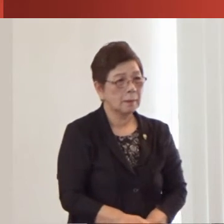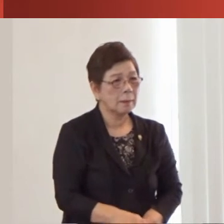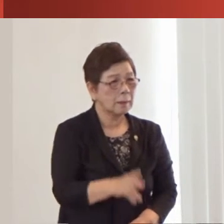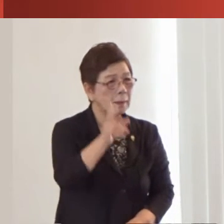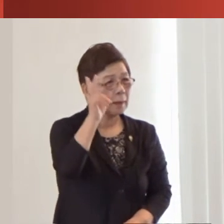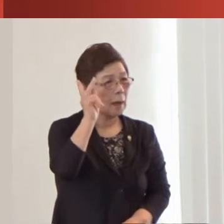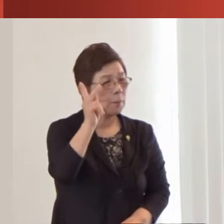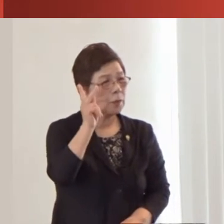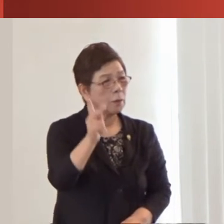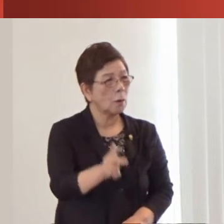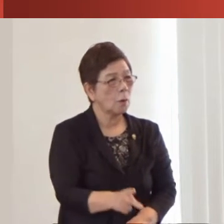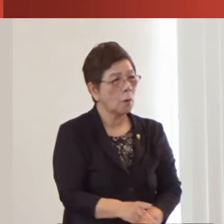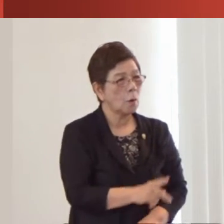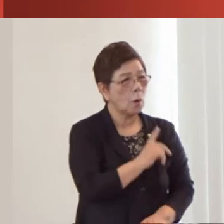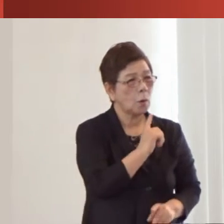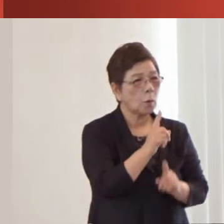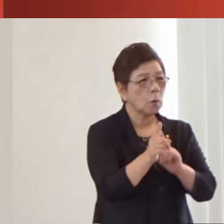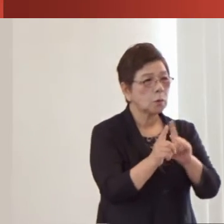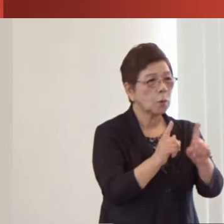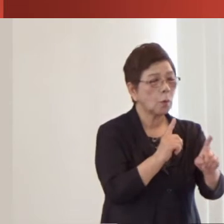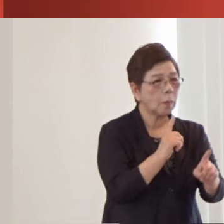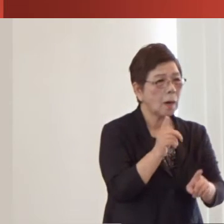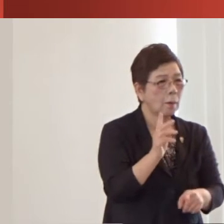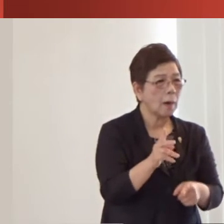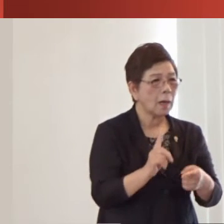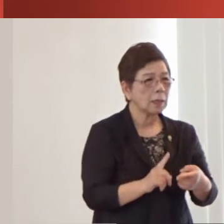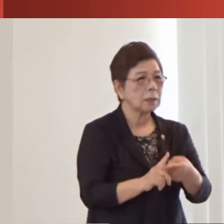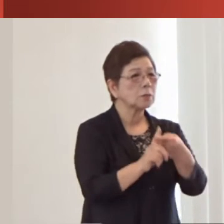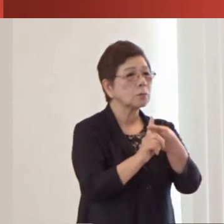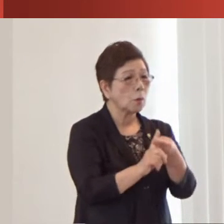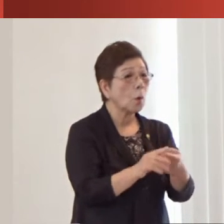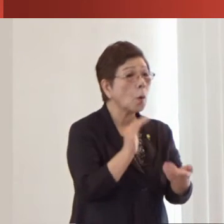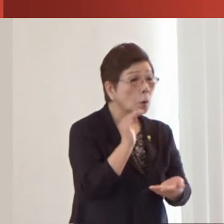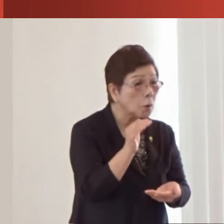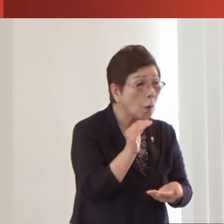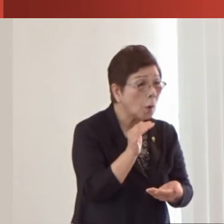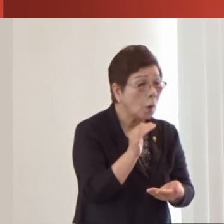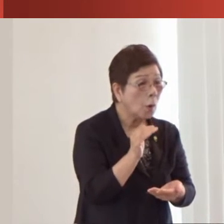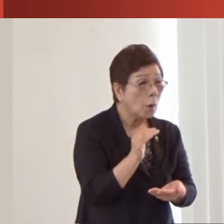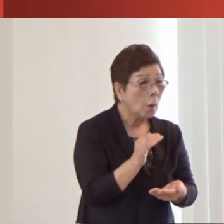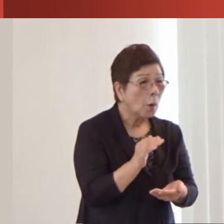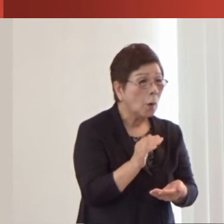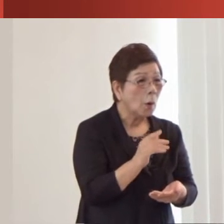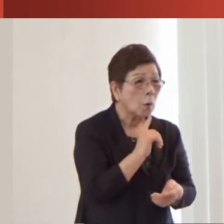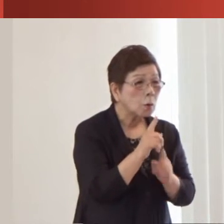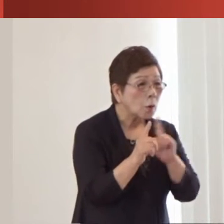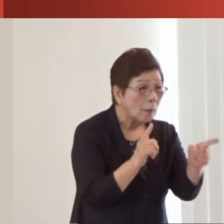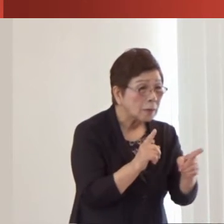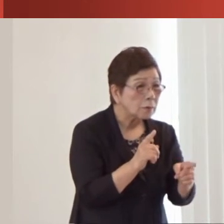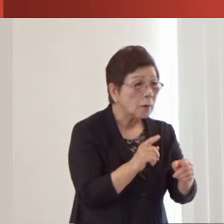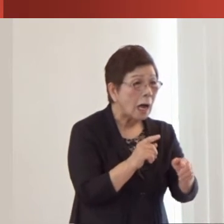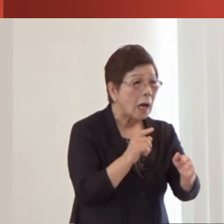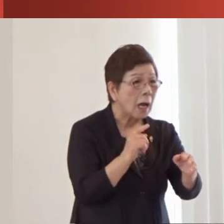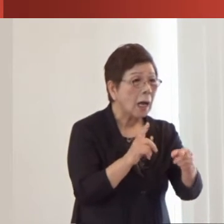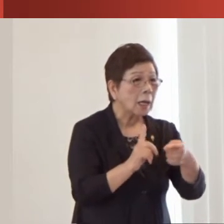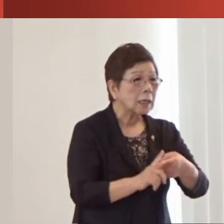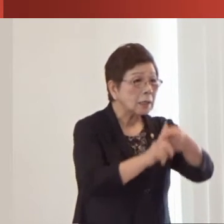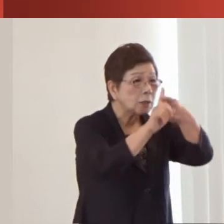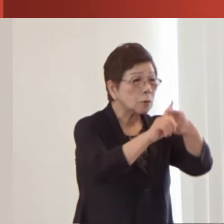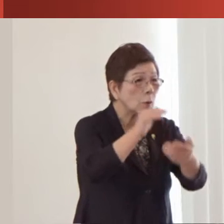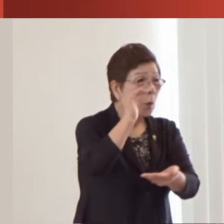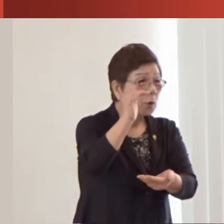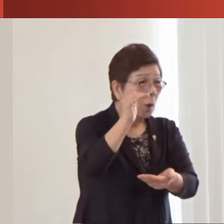神のこと、言葉は、言葉はキリストのことですけれども、自分を受け入れた人、その名を信じる人々には神の